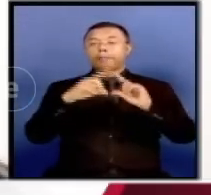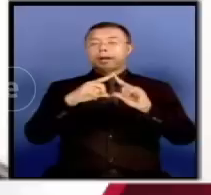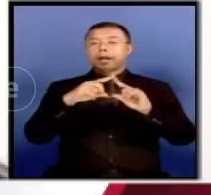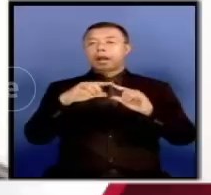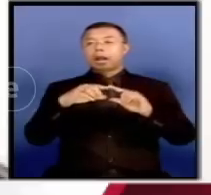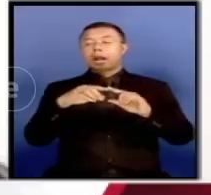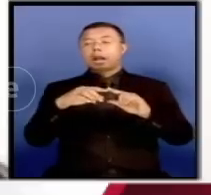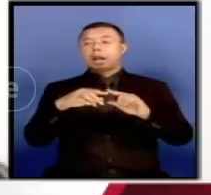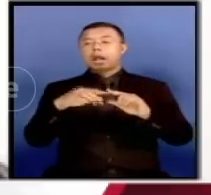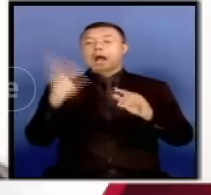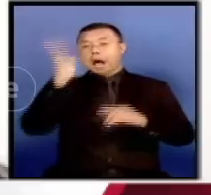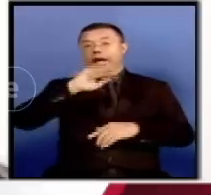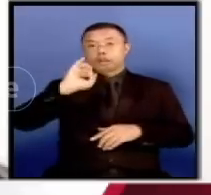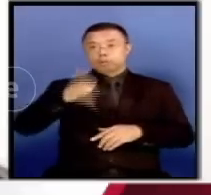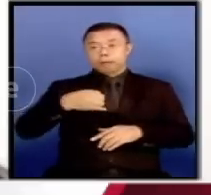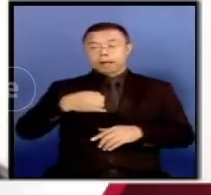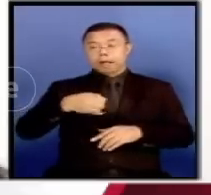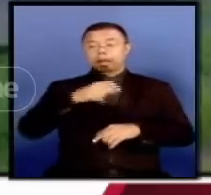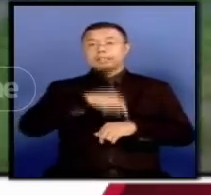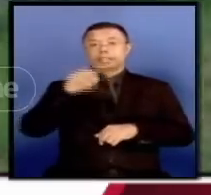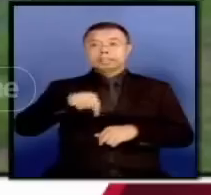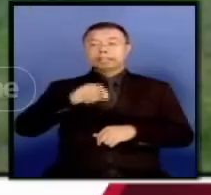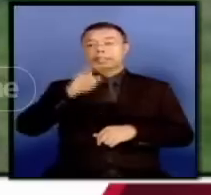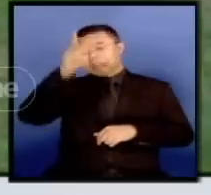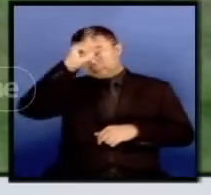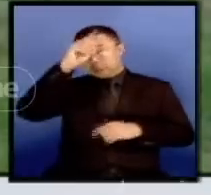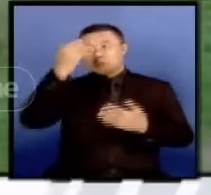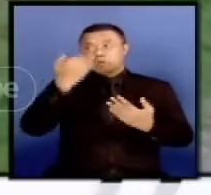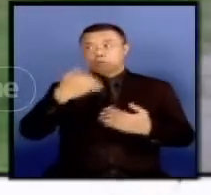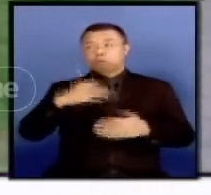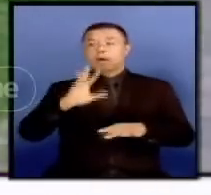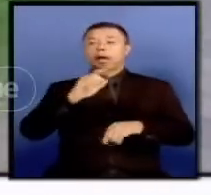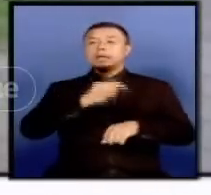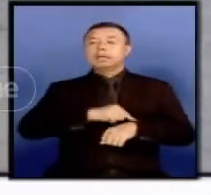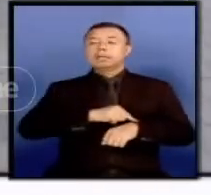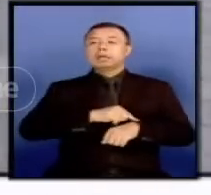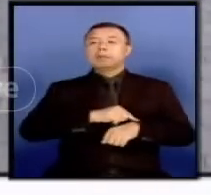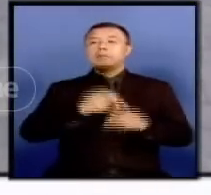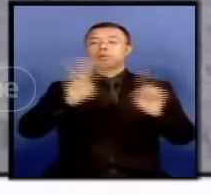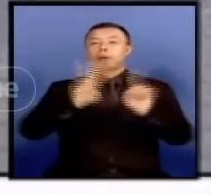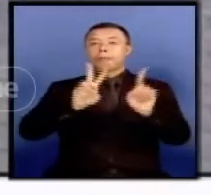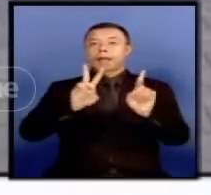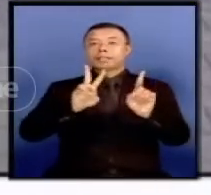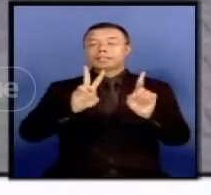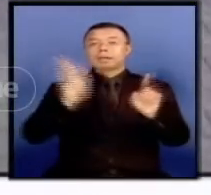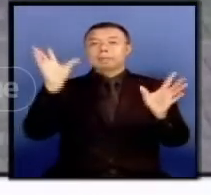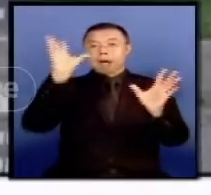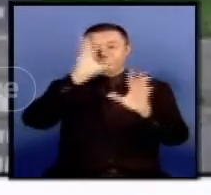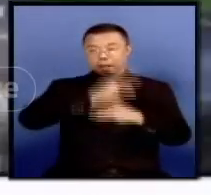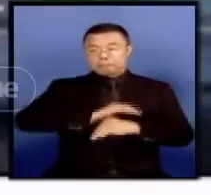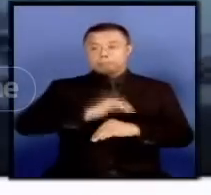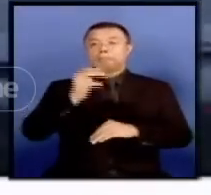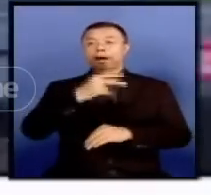yaitu hari Jumat. Ini di Jerman sudah menunjukkan pukul 00 lebih 9,